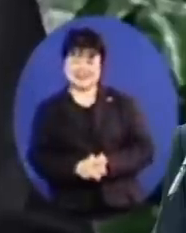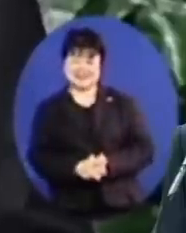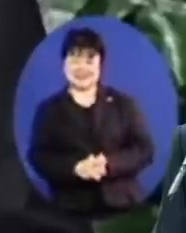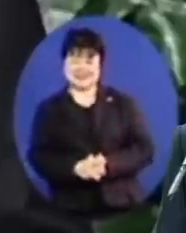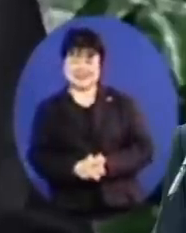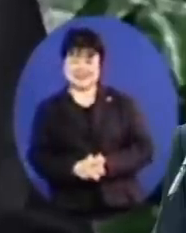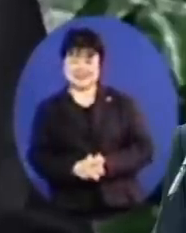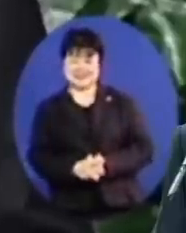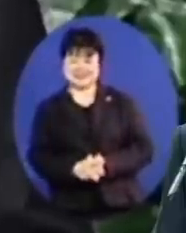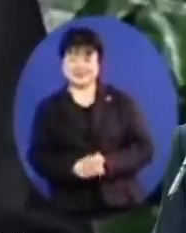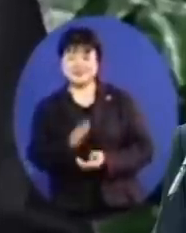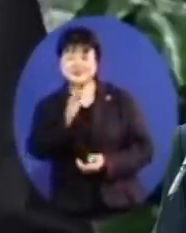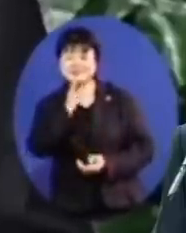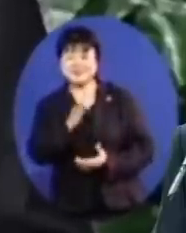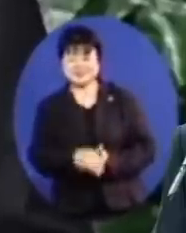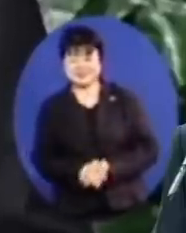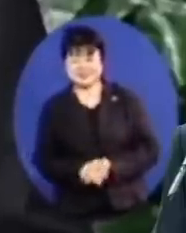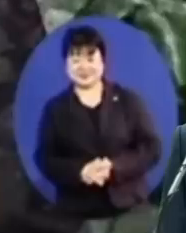그때 나보고